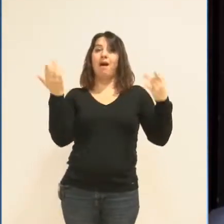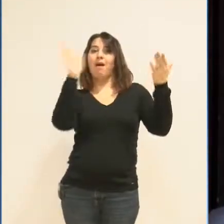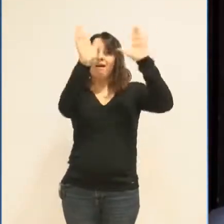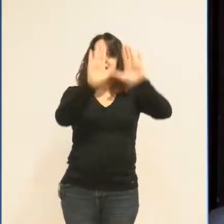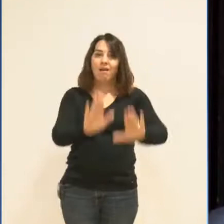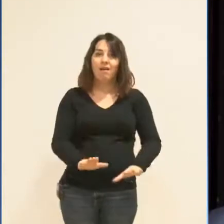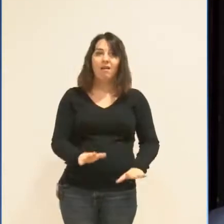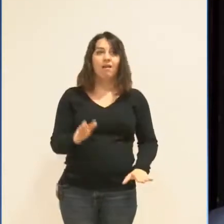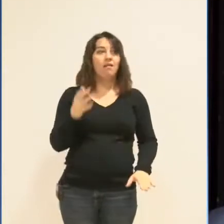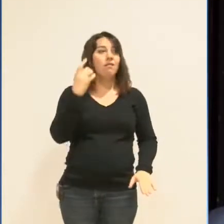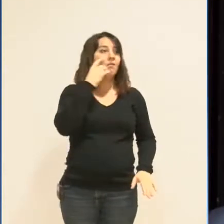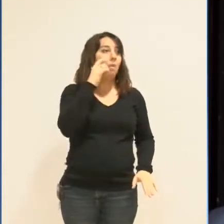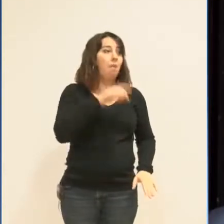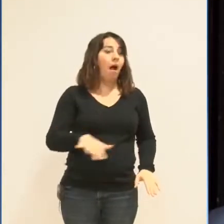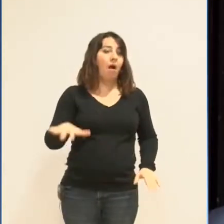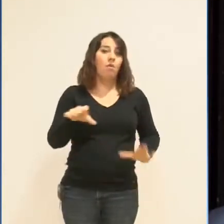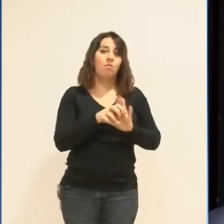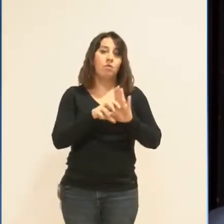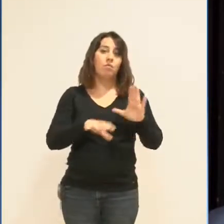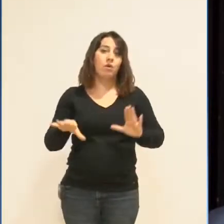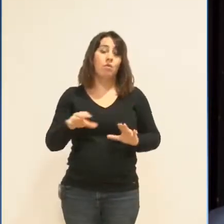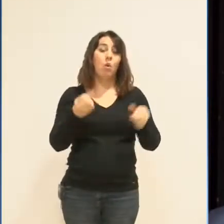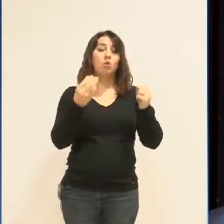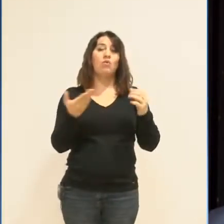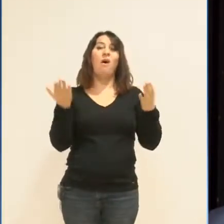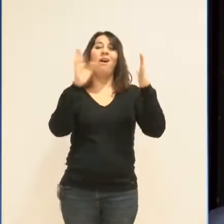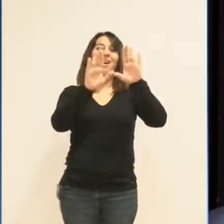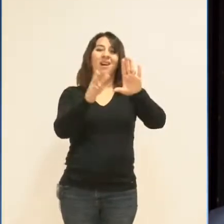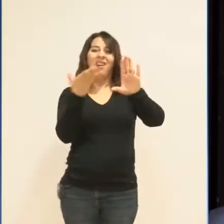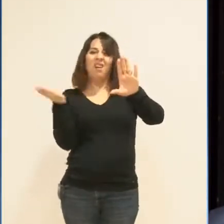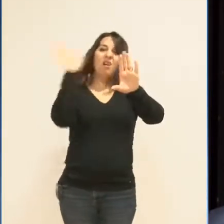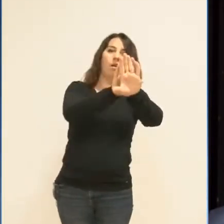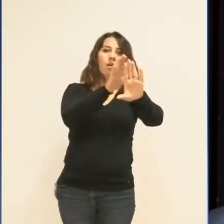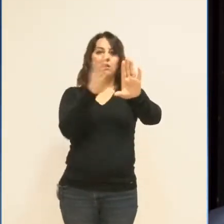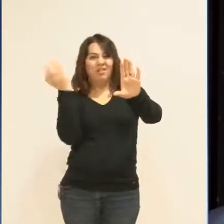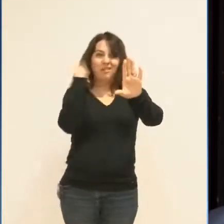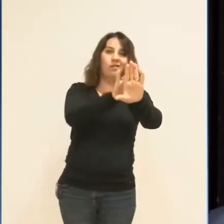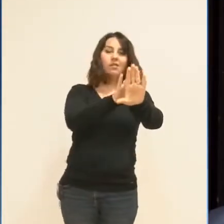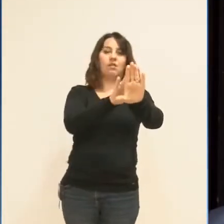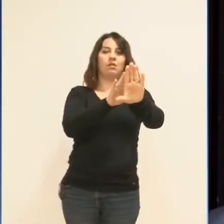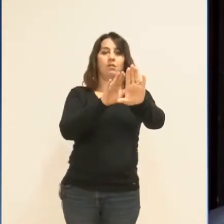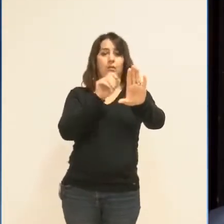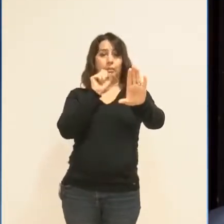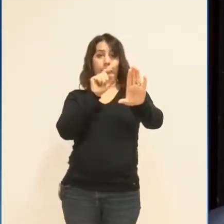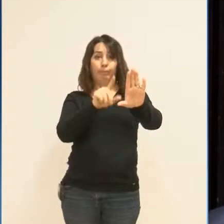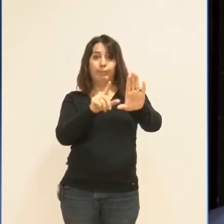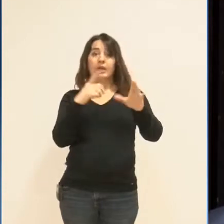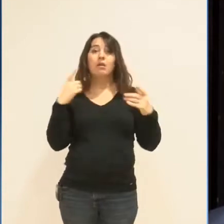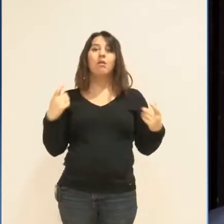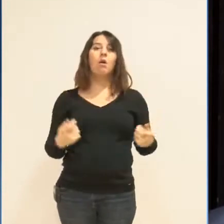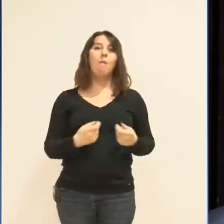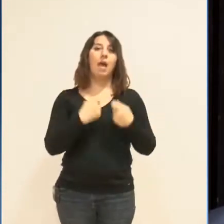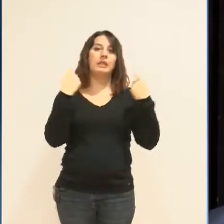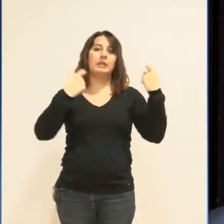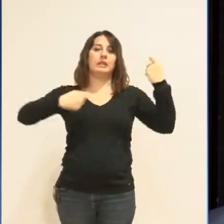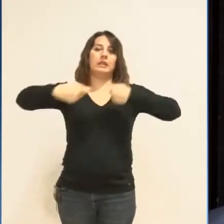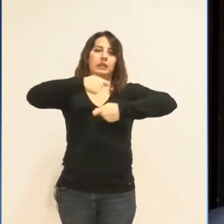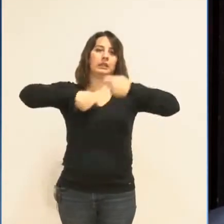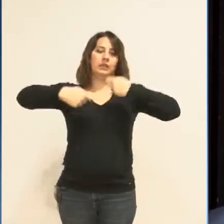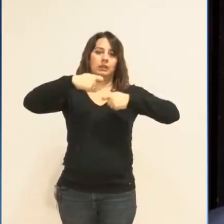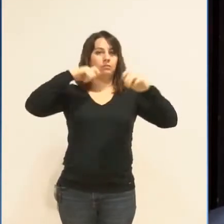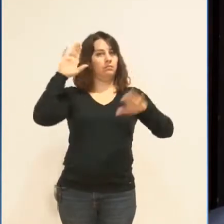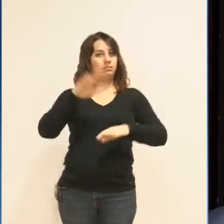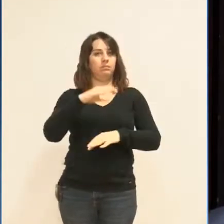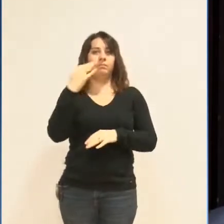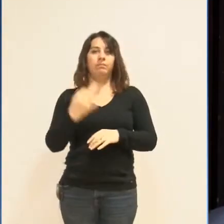le constatent, est très fréquemment recouverte par des affichages qui ne sont que des affichages commerciaux. Et il faudrait,